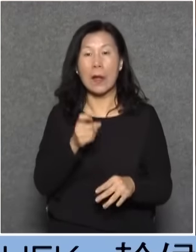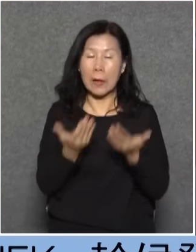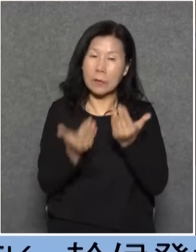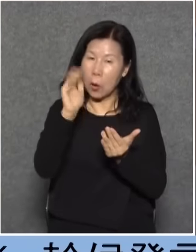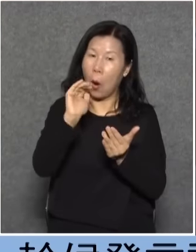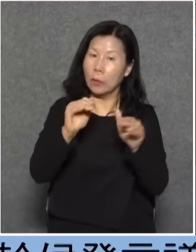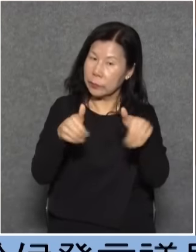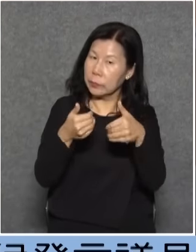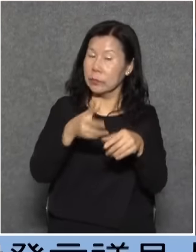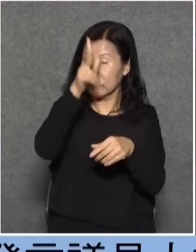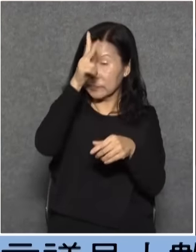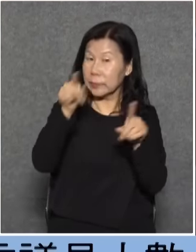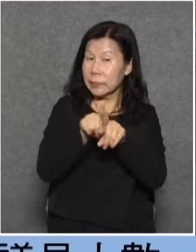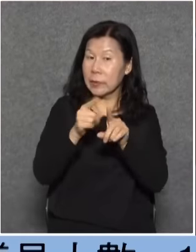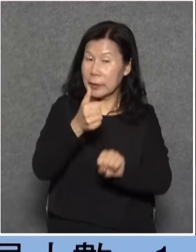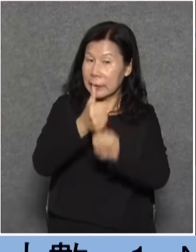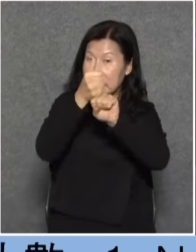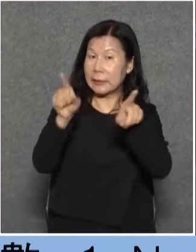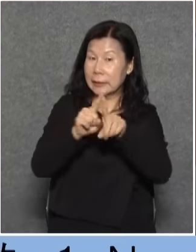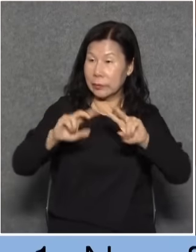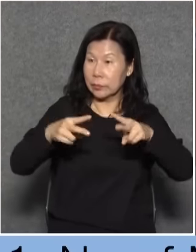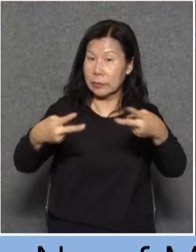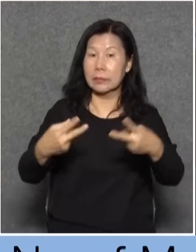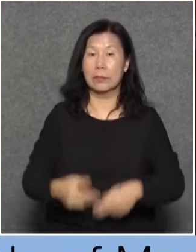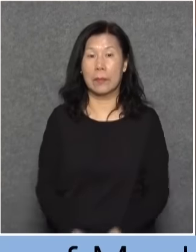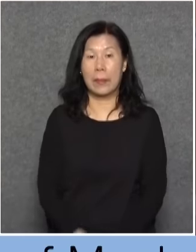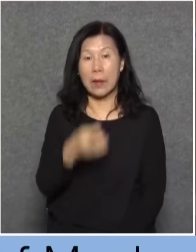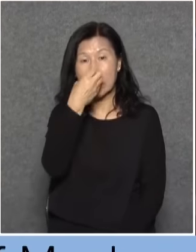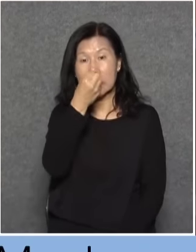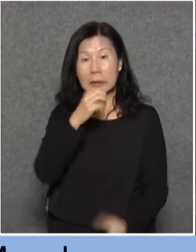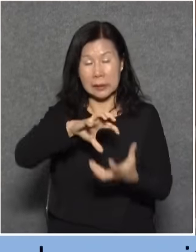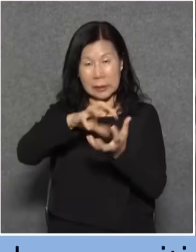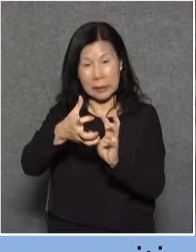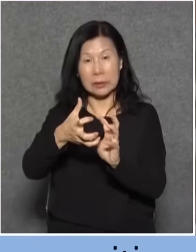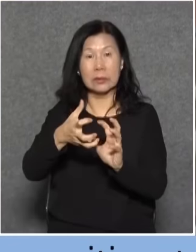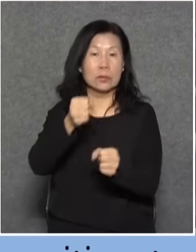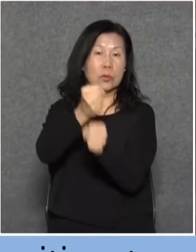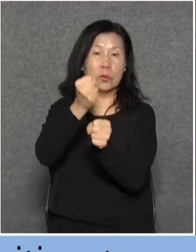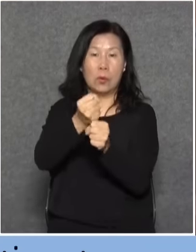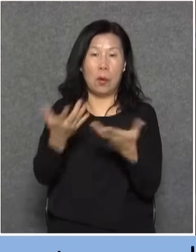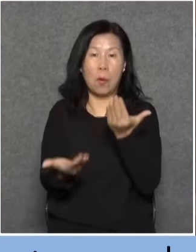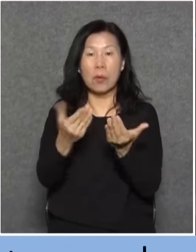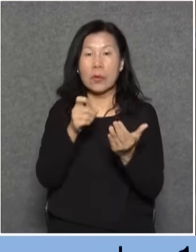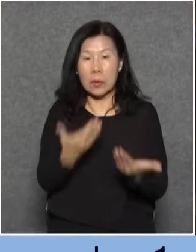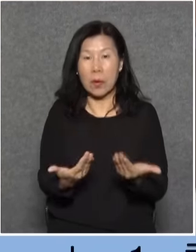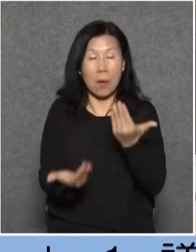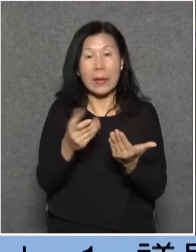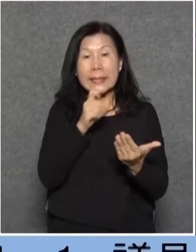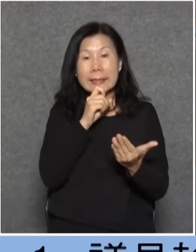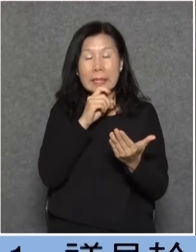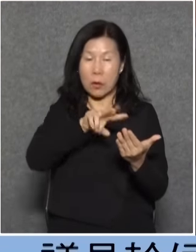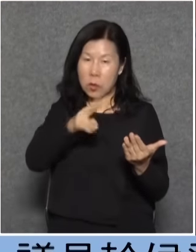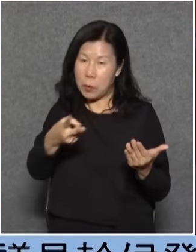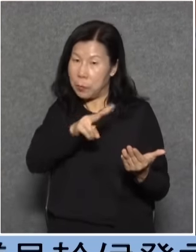為，值得政府扶持發展。香港扭曲的產業結構亦都可能因為這樣而得到改